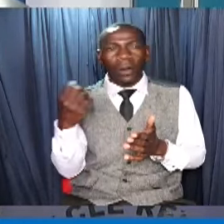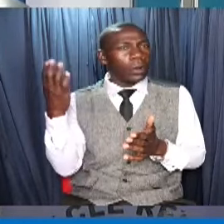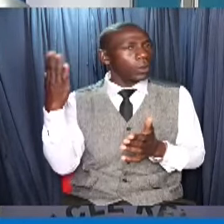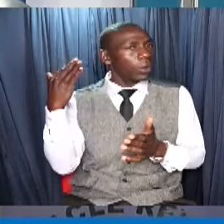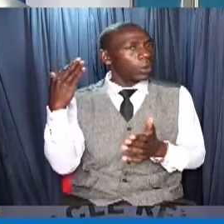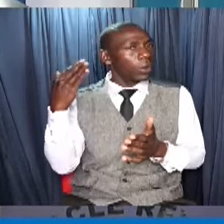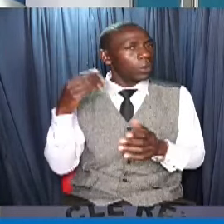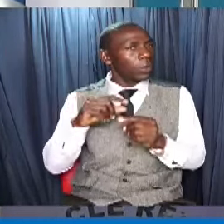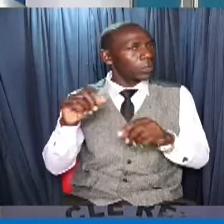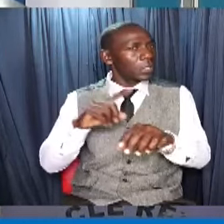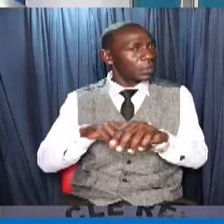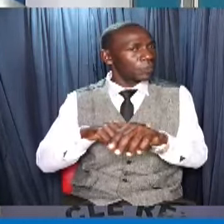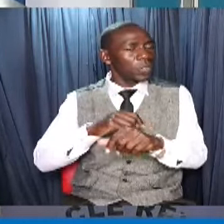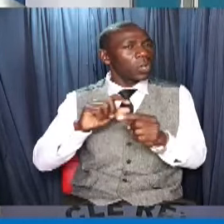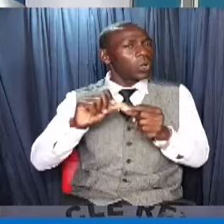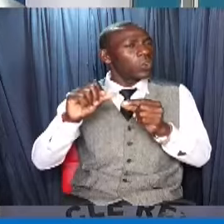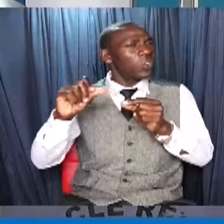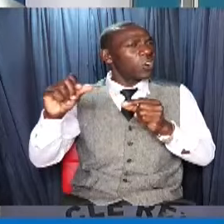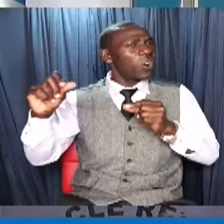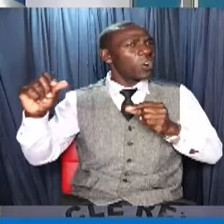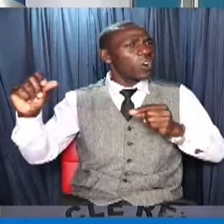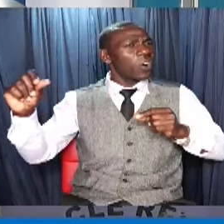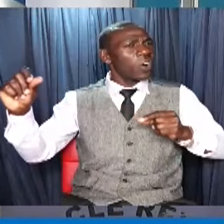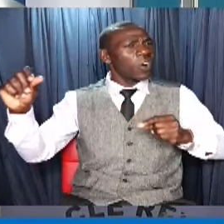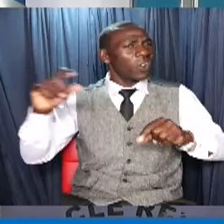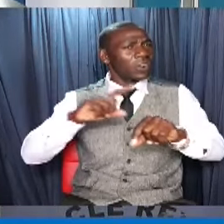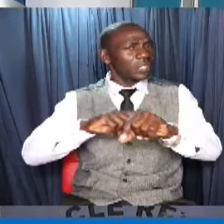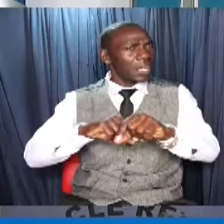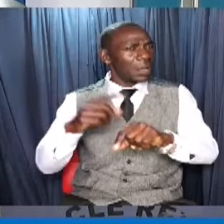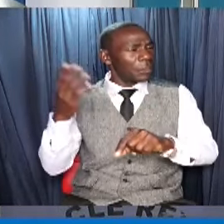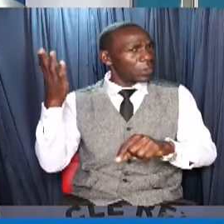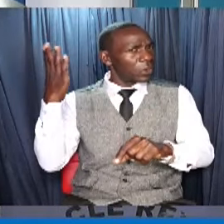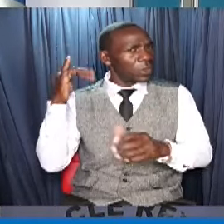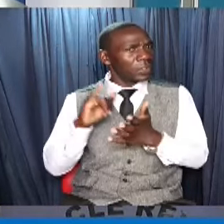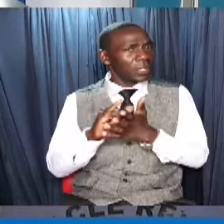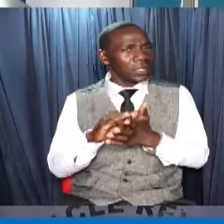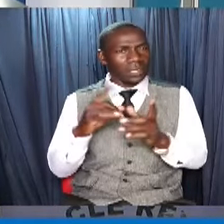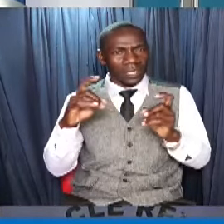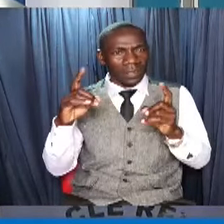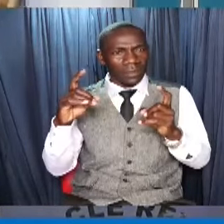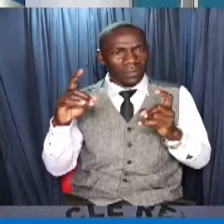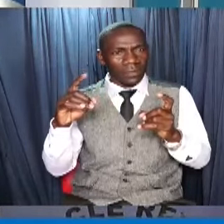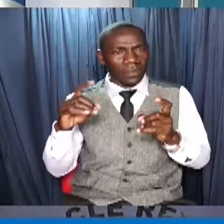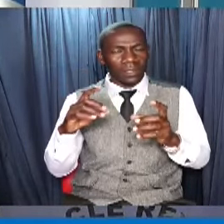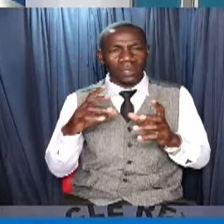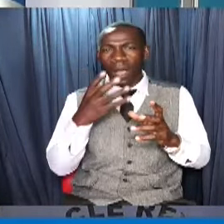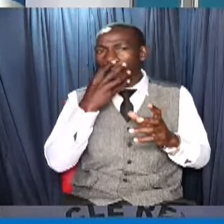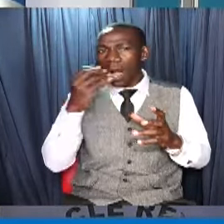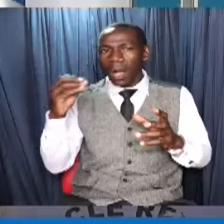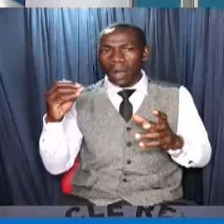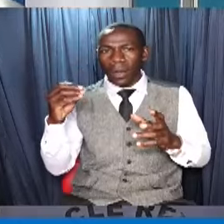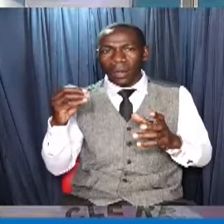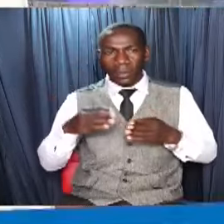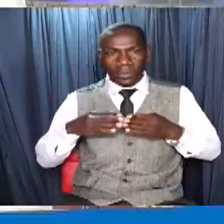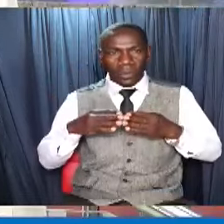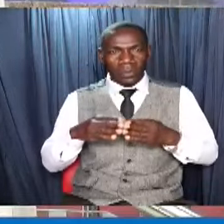And long time ago they knew that zamani wazee wetu walikuwa wanajua kuna dhambi ya mauti. Our elders knew that there is a curse. Umezini